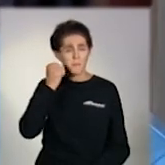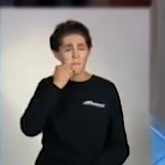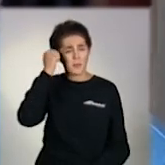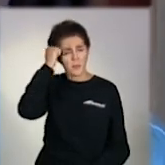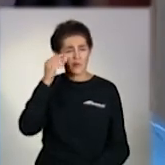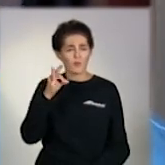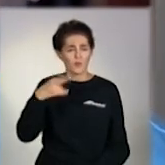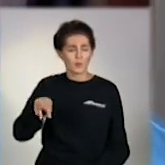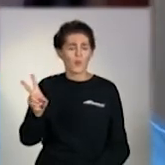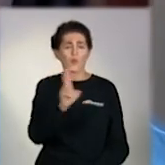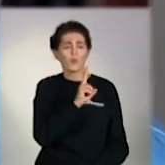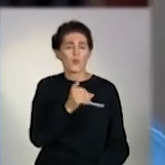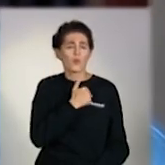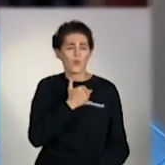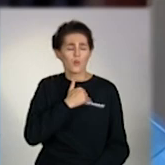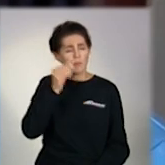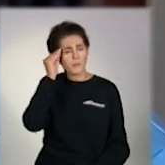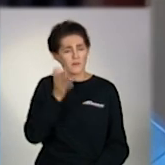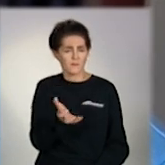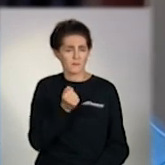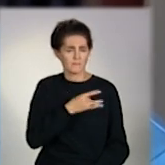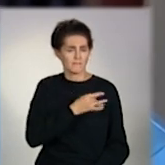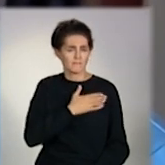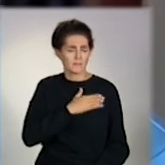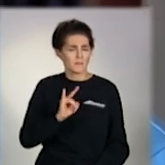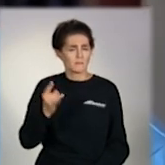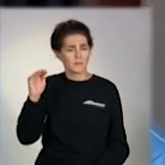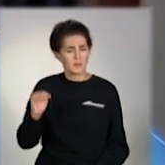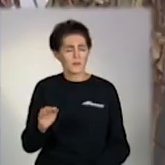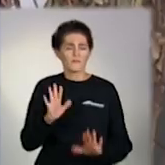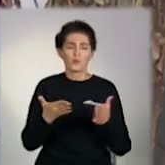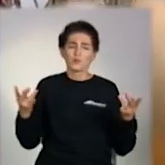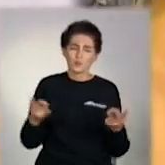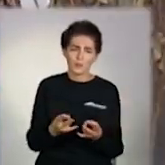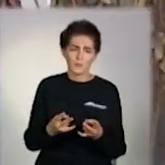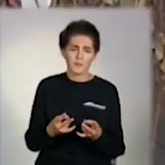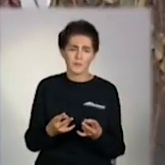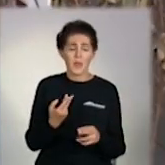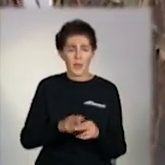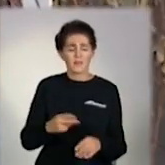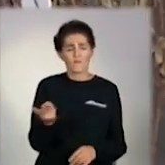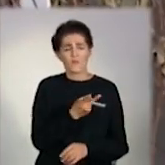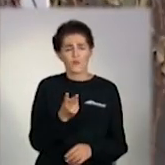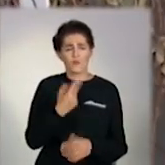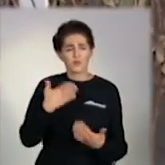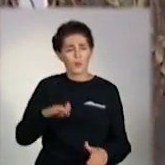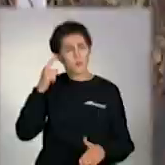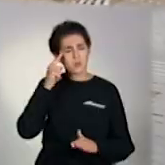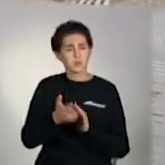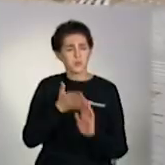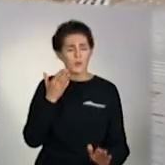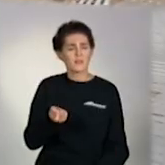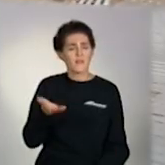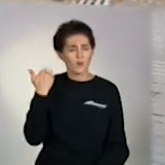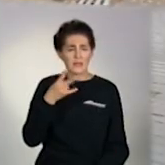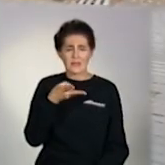надумає, да, взяти дитину, хтось пойме, що йому це потрібно. Артем і Валерія зрозуміли це давно і жодного